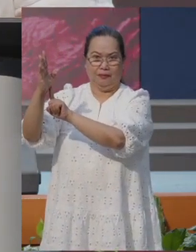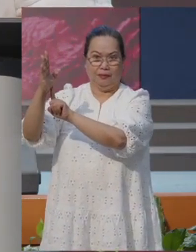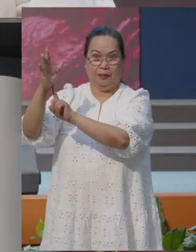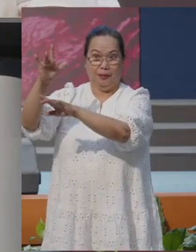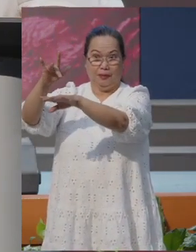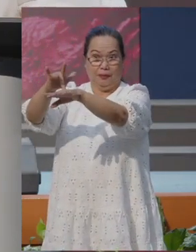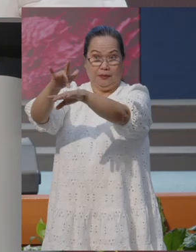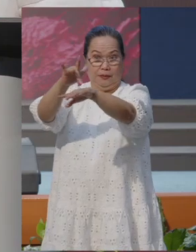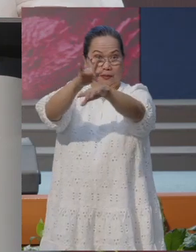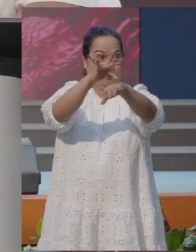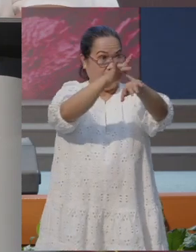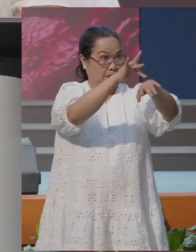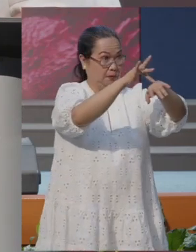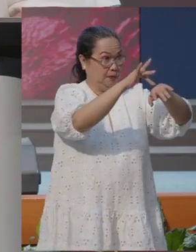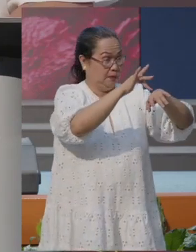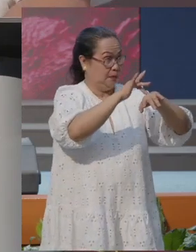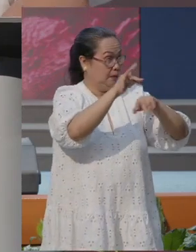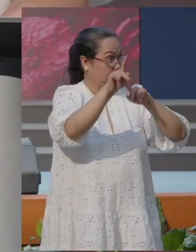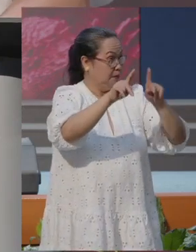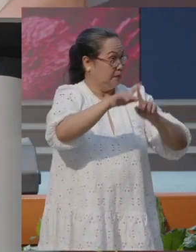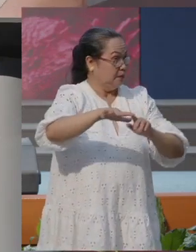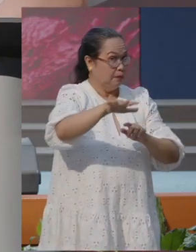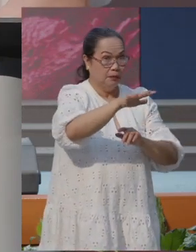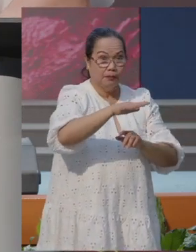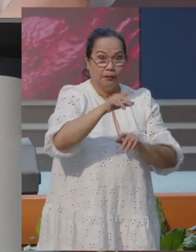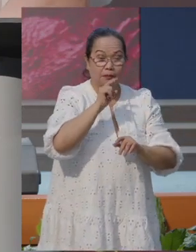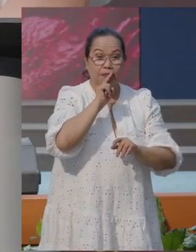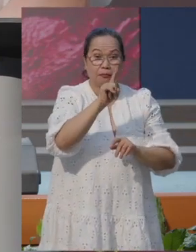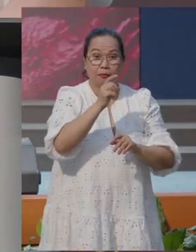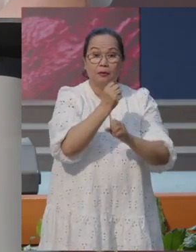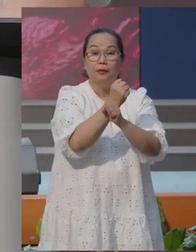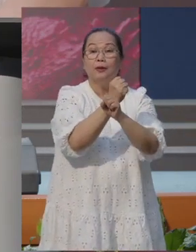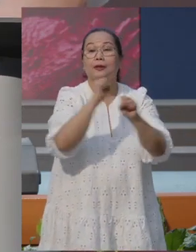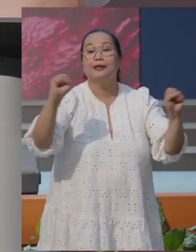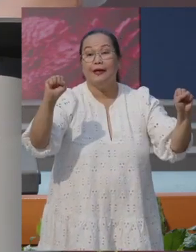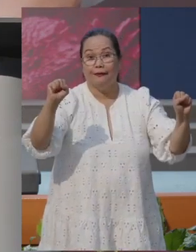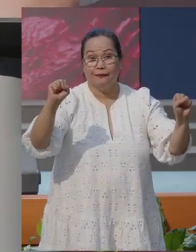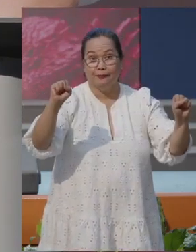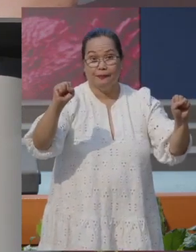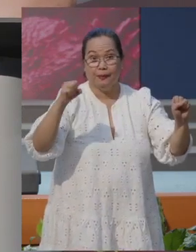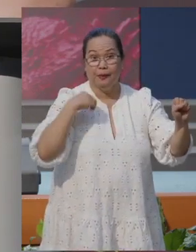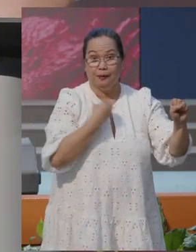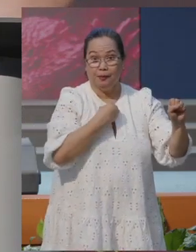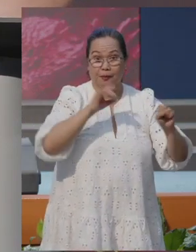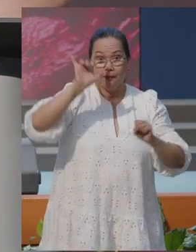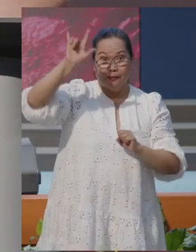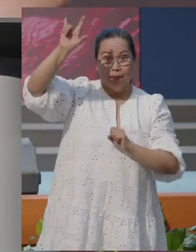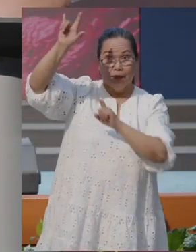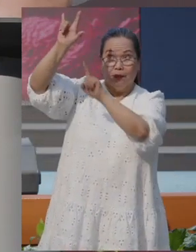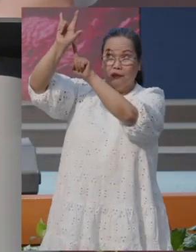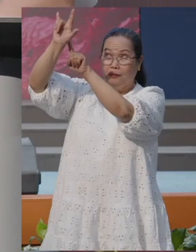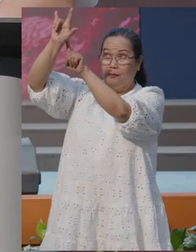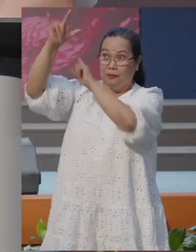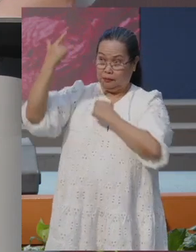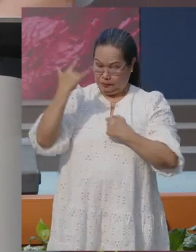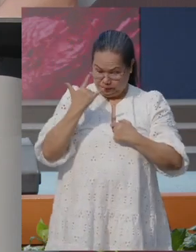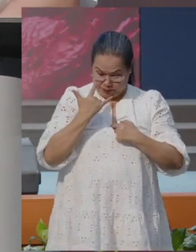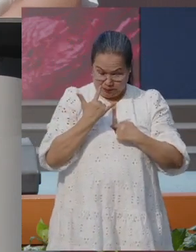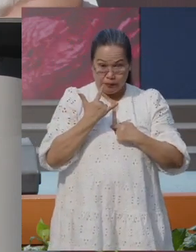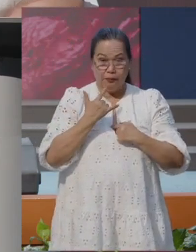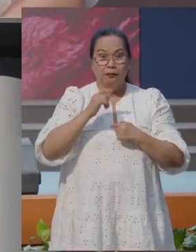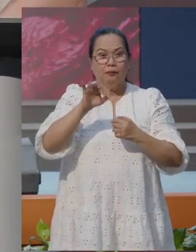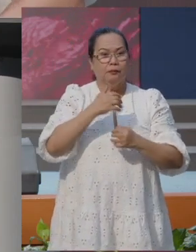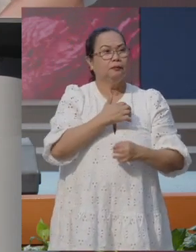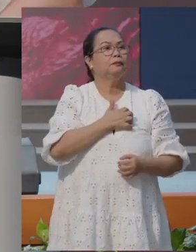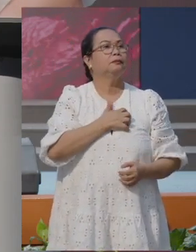kumikilos sa buhay ng Kanyang mga tinawag sa kaligtasan. Ang pag-ibig po na ito ay hindi yung pag-ibig ng mga